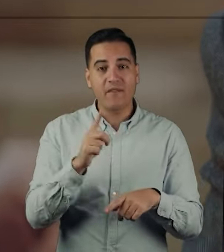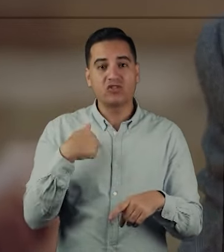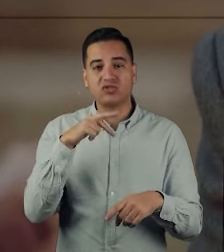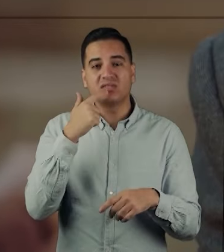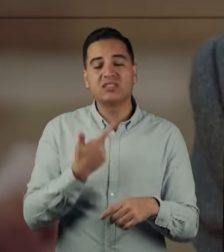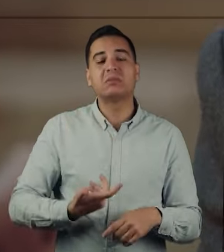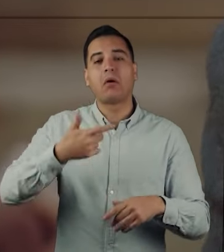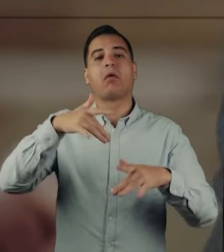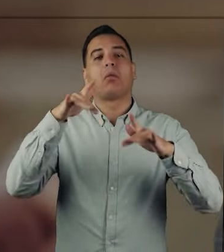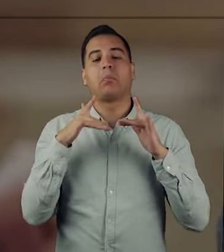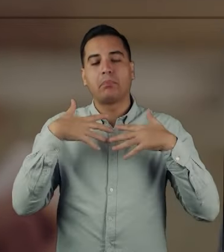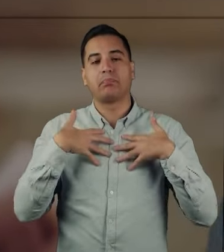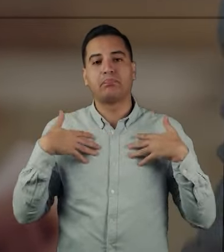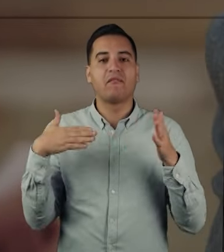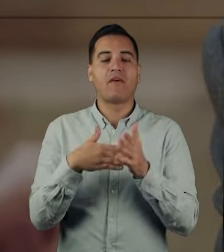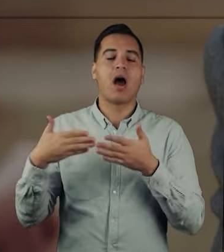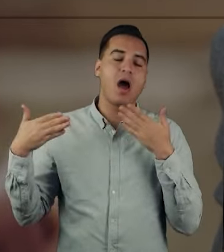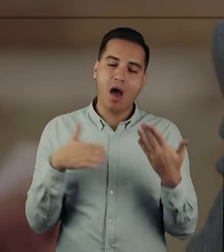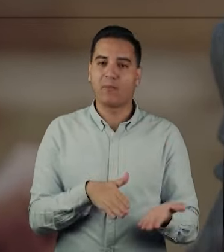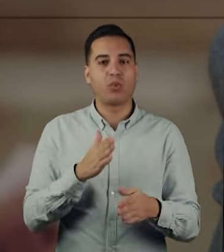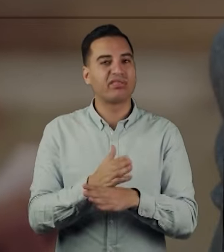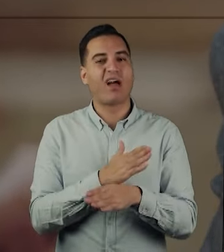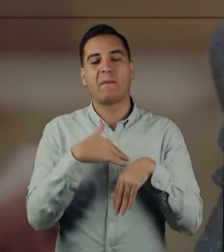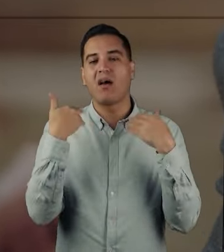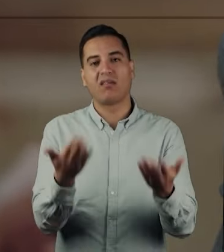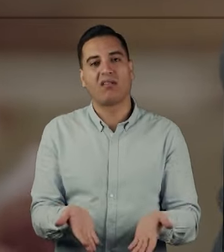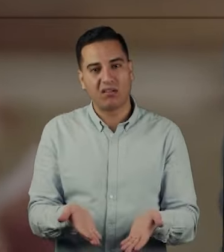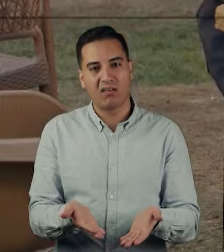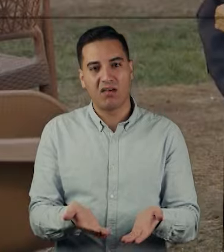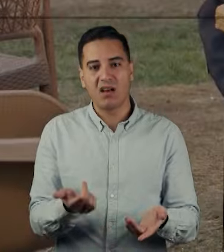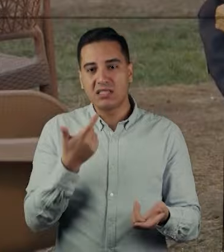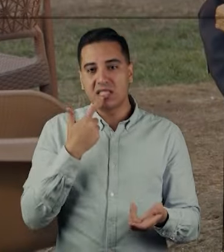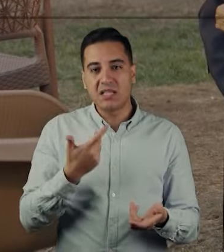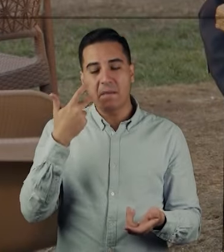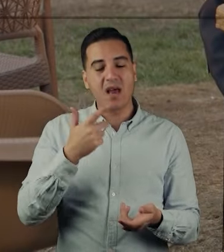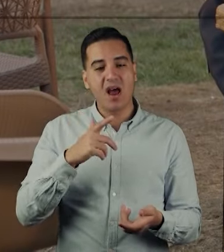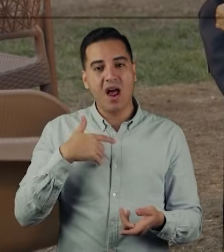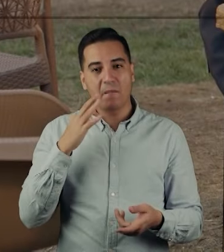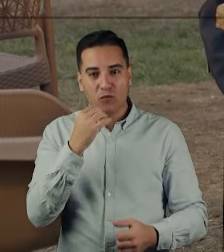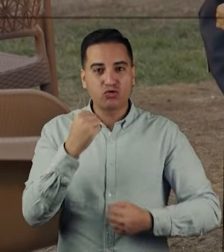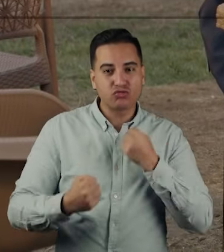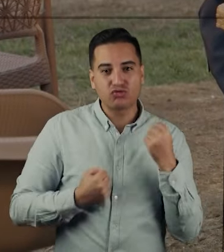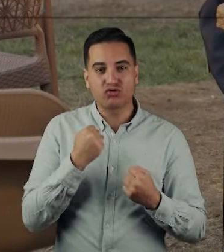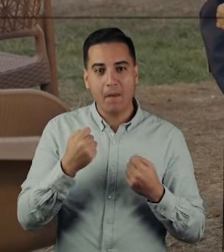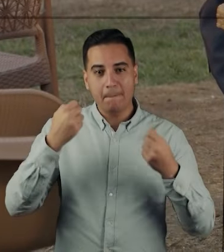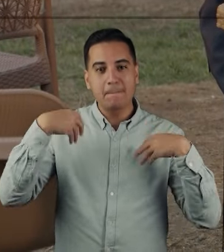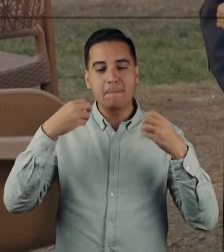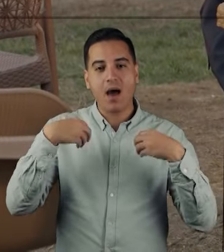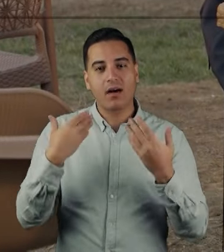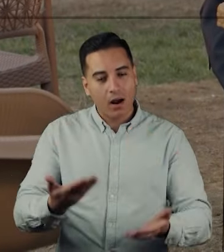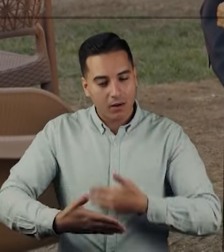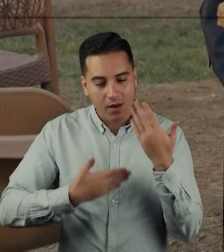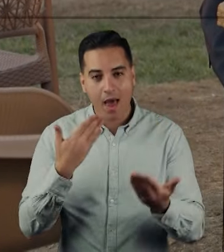احنا معجزين، وهنموت واحنا لسه عايشين. حركة بركة يا بركة.